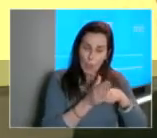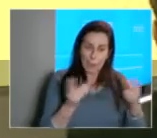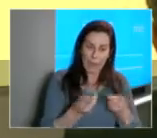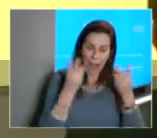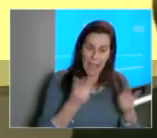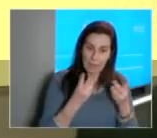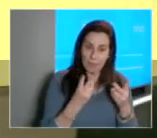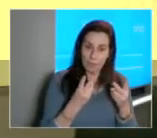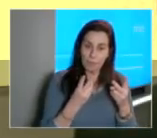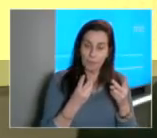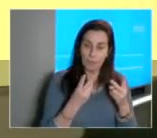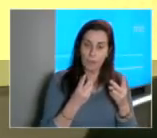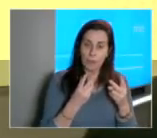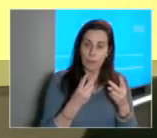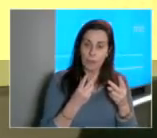קוסמטיים,